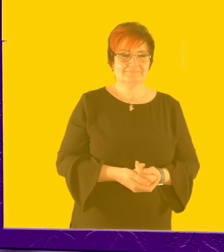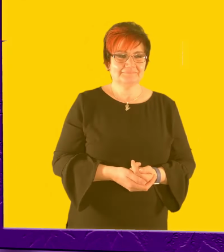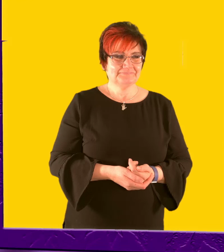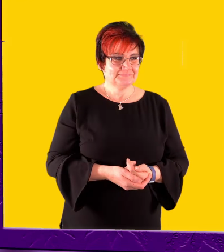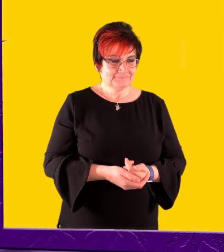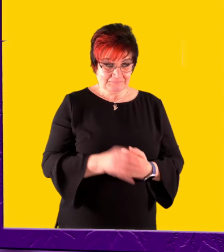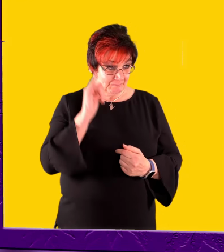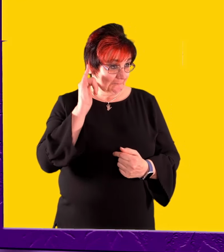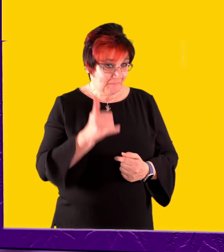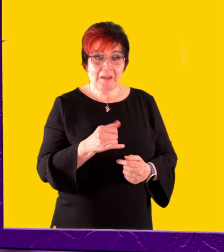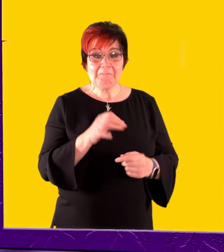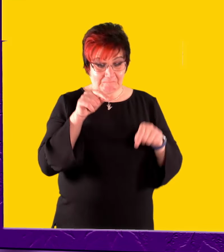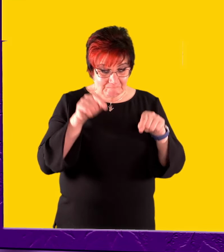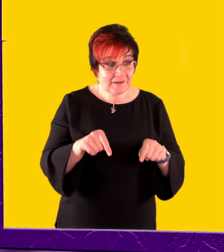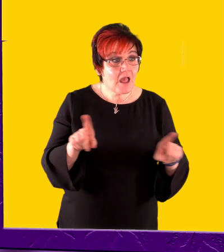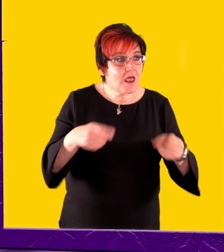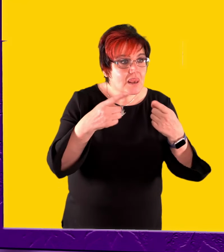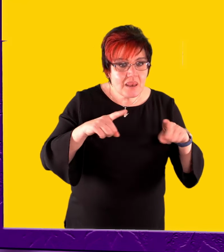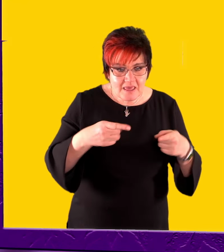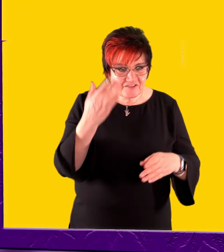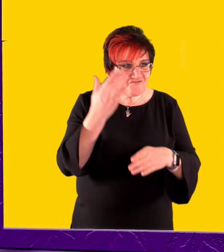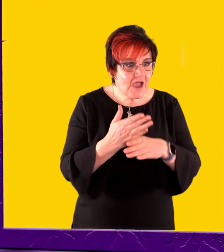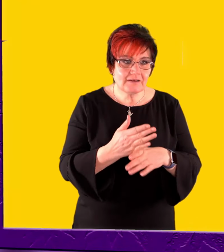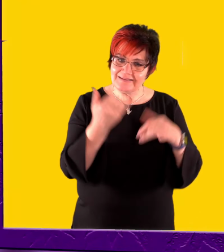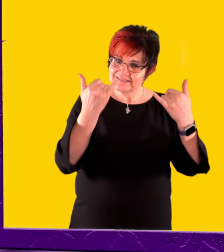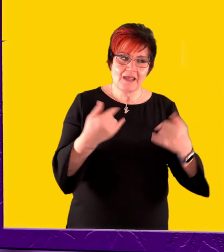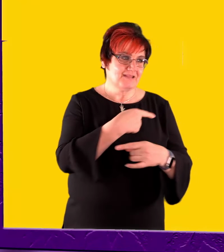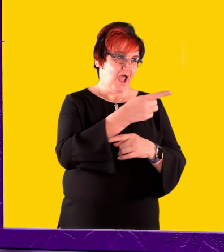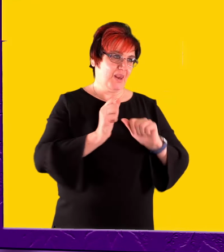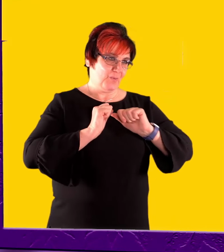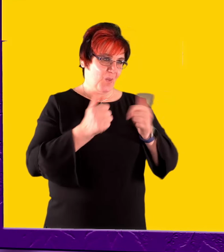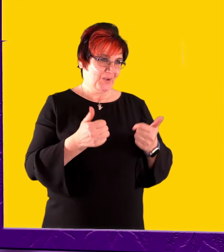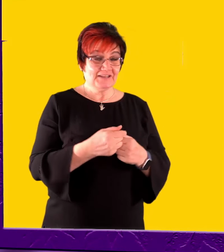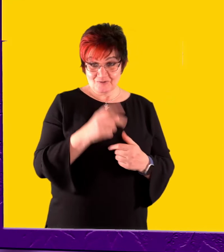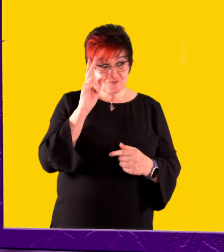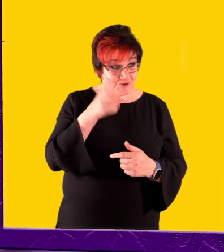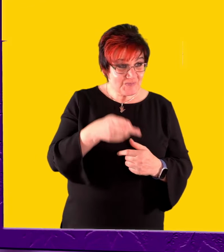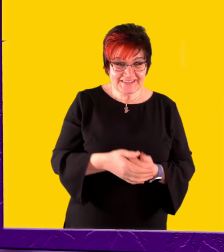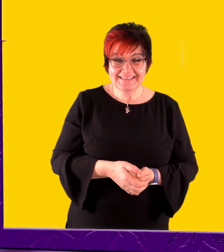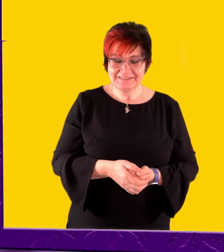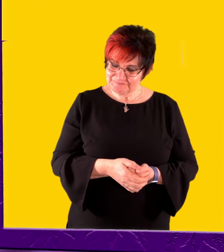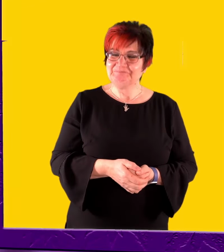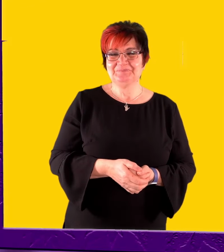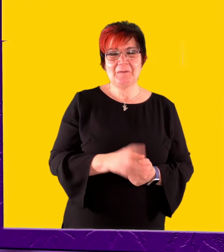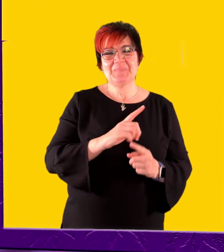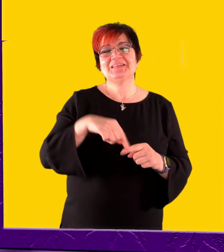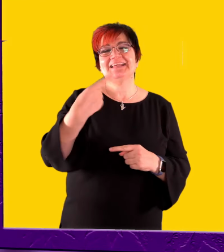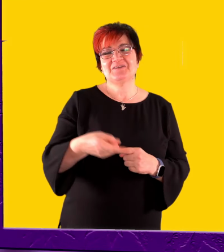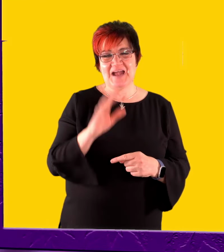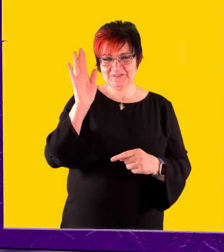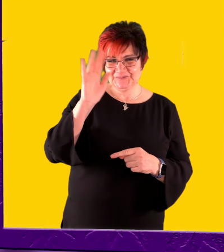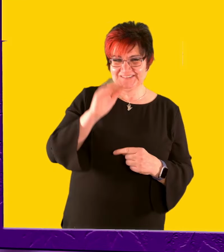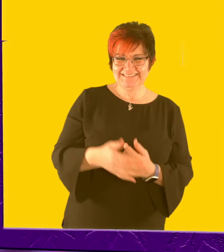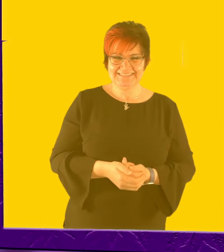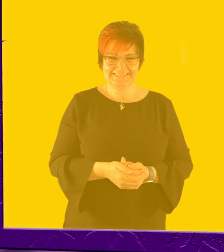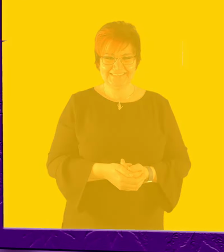Ja, nach diesem Lied muss ein jeder glücklich sein. Stimmt's? Dann bis bald, eure